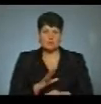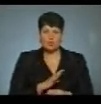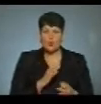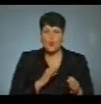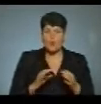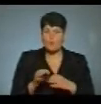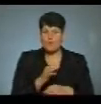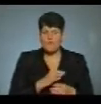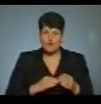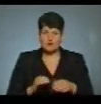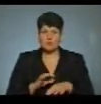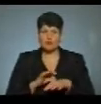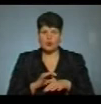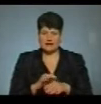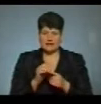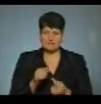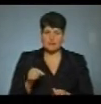саме проведена відповідна